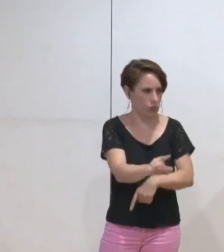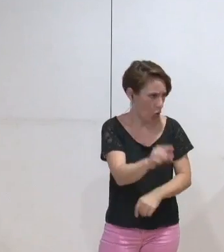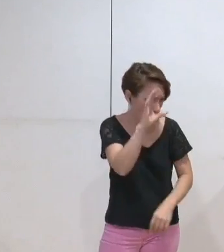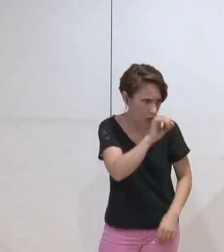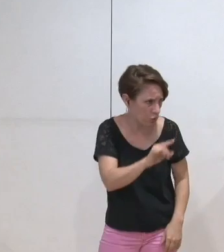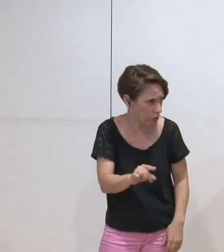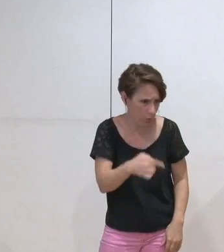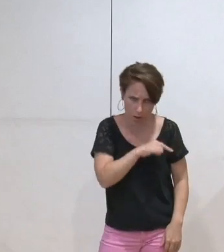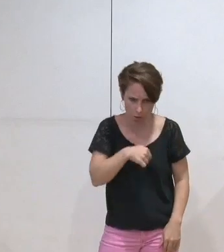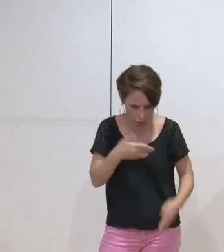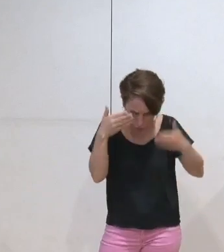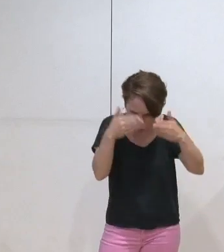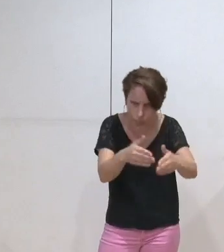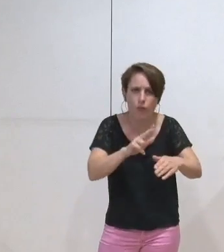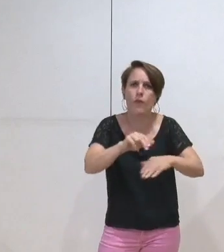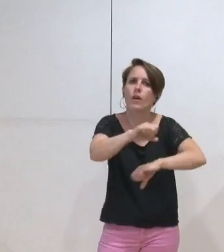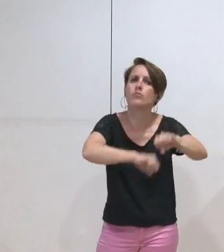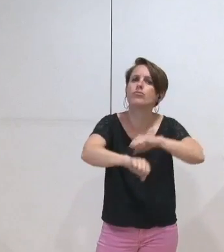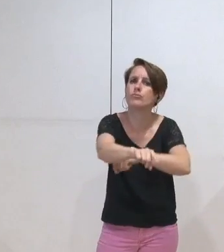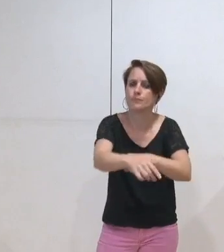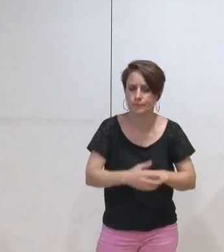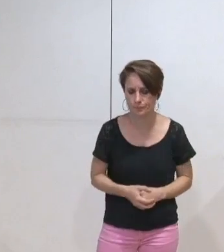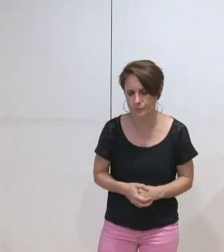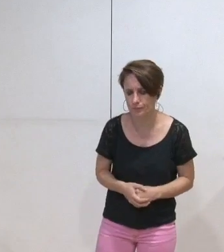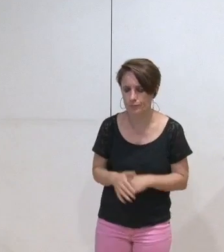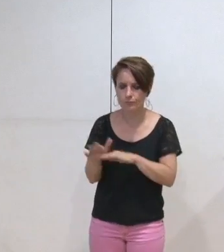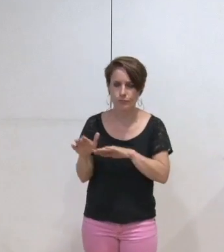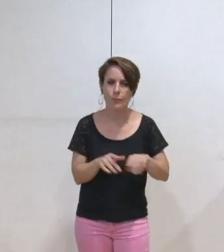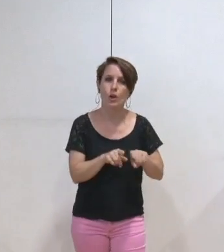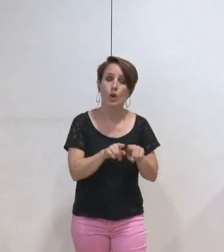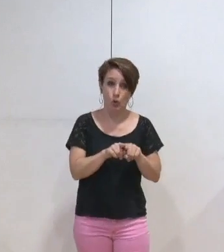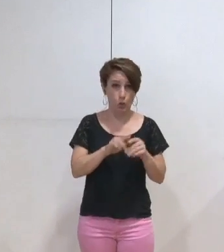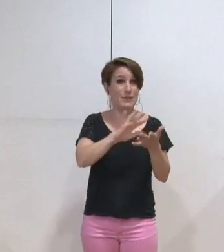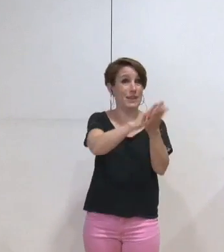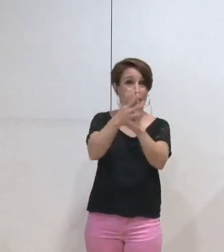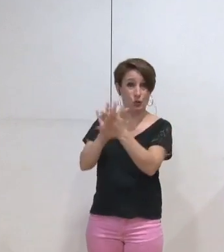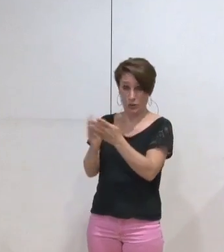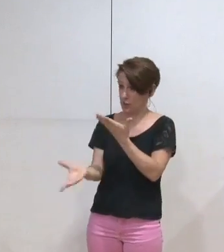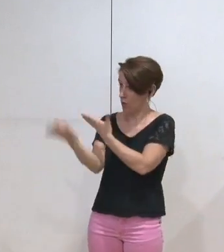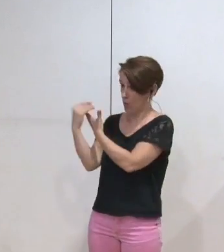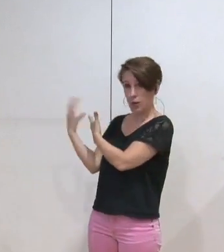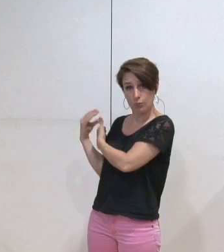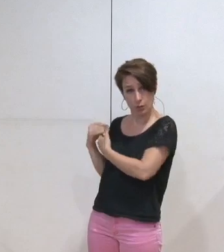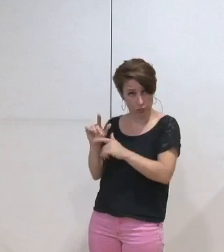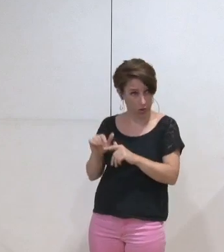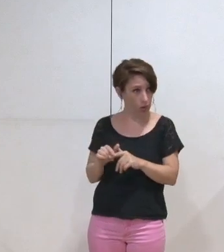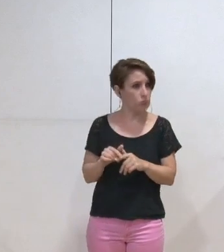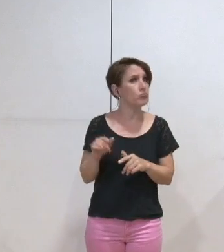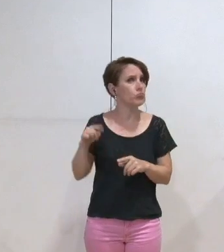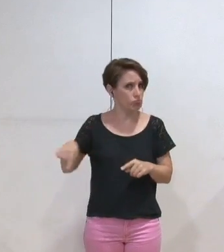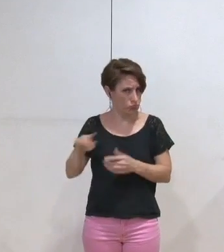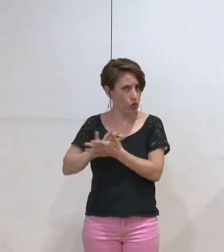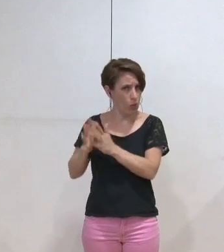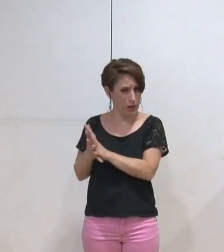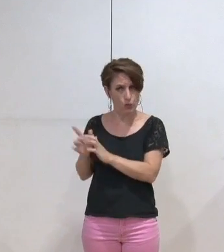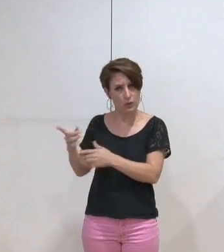politique sociale l'idée par ailleurs est aussi d'associer les associations à ce travail elles ont été présenté elles sont présentes